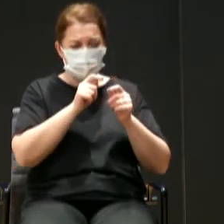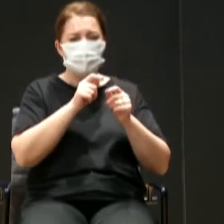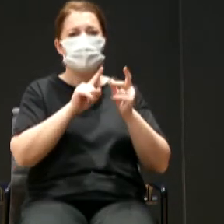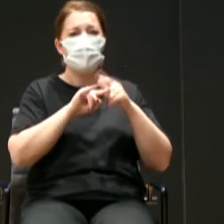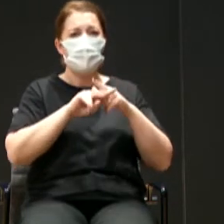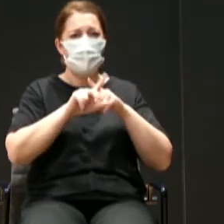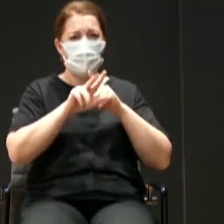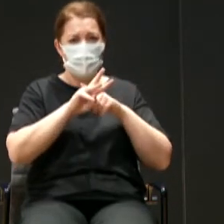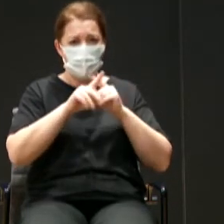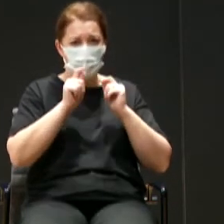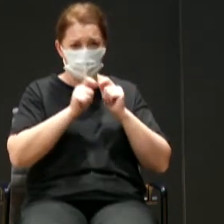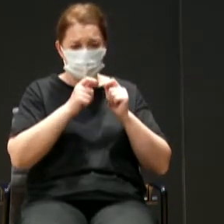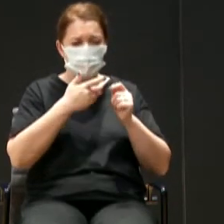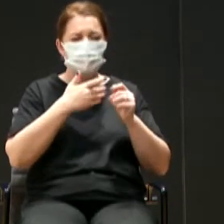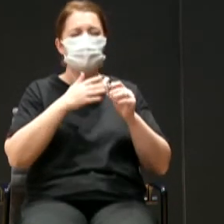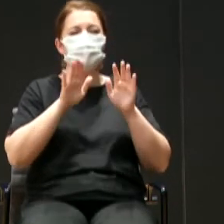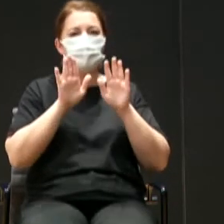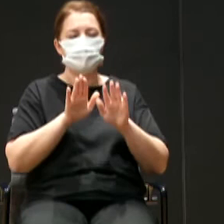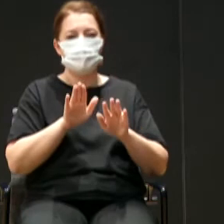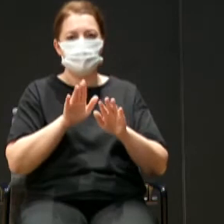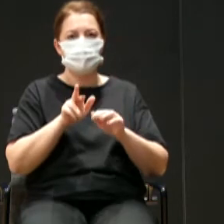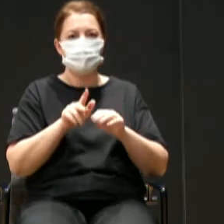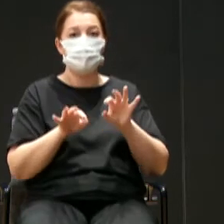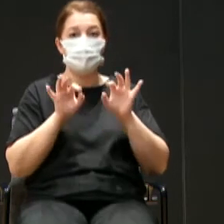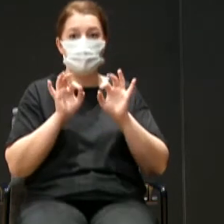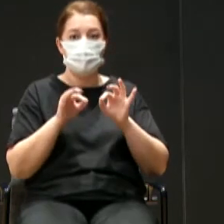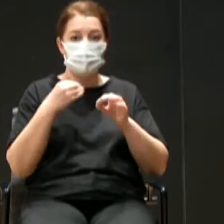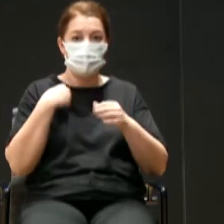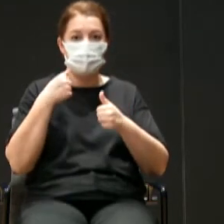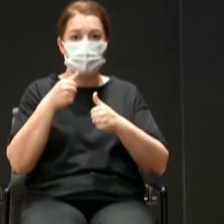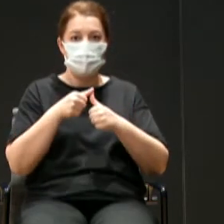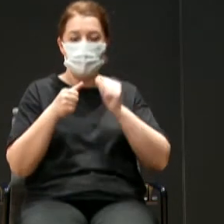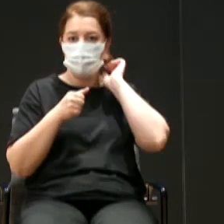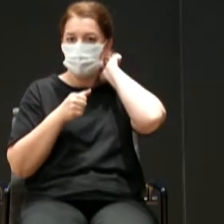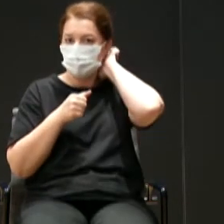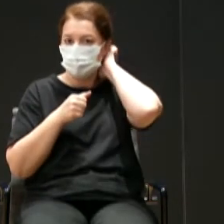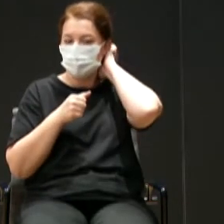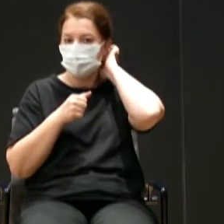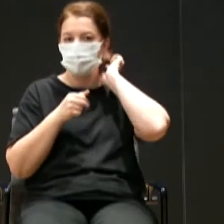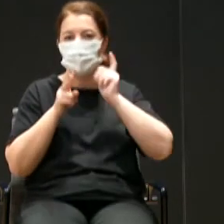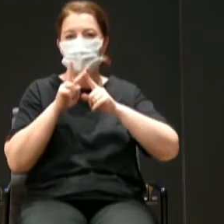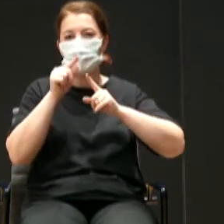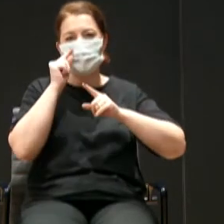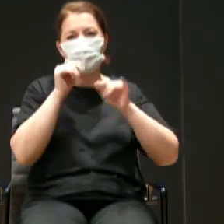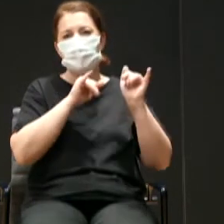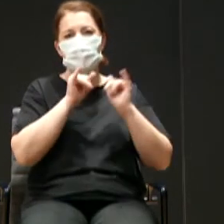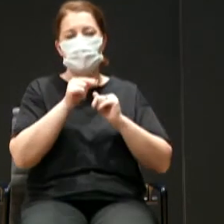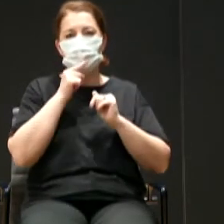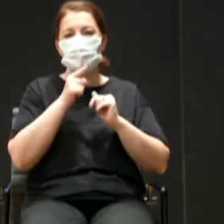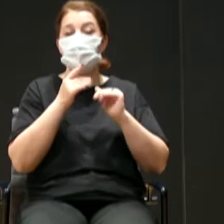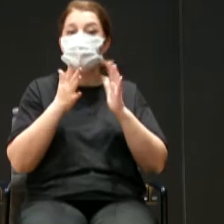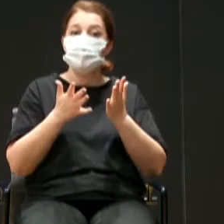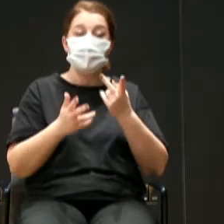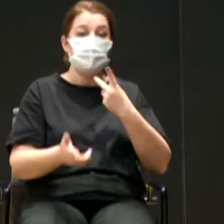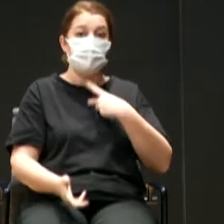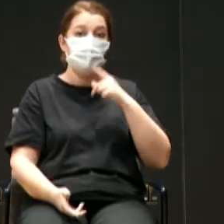edeceklerdi, son anda durduruldu falan filan diyor. Bugün yine Nuri Bey aynı kelimeleri söylüyor. Peki ben